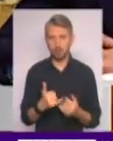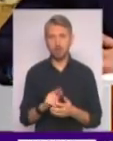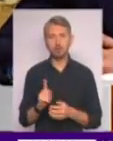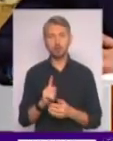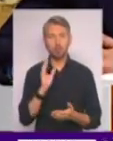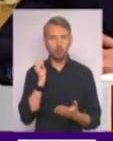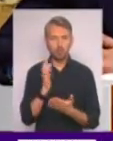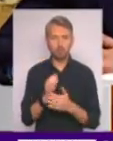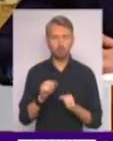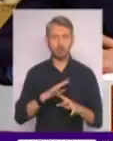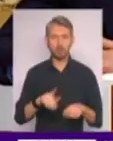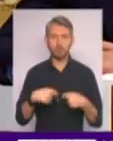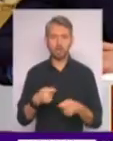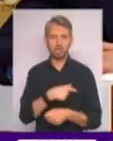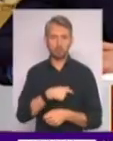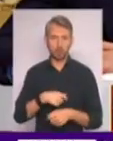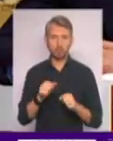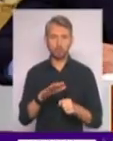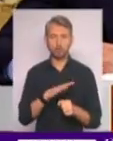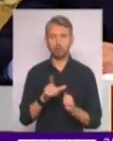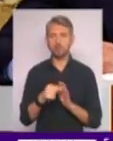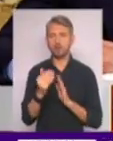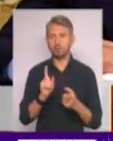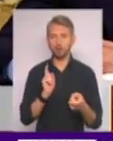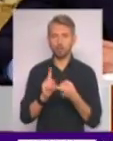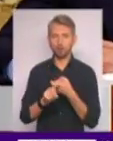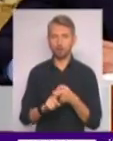одразу можна було передати депутату і можна було з вами сконтактуватися.